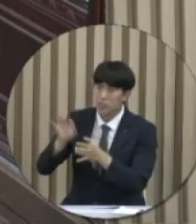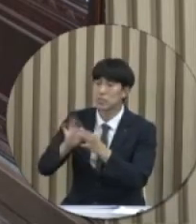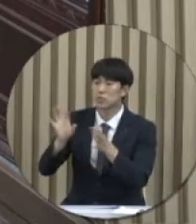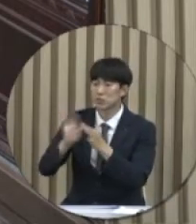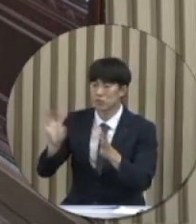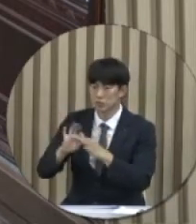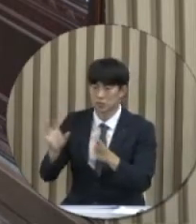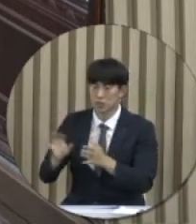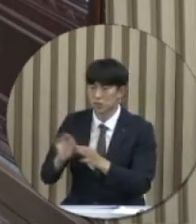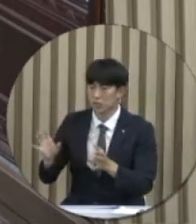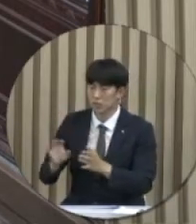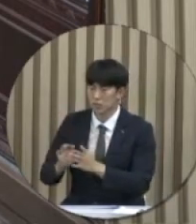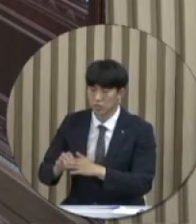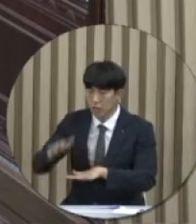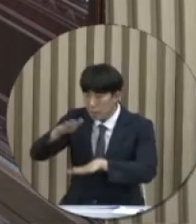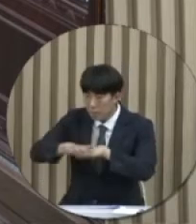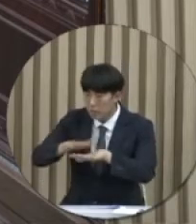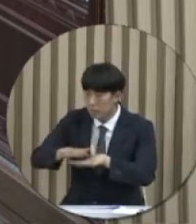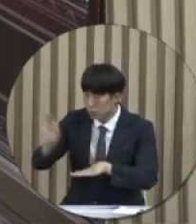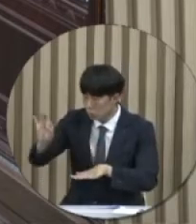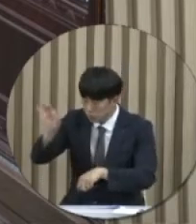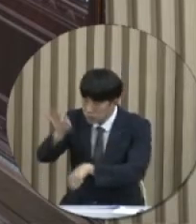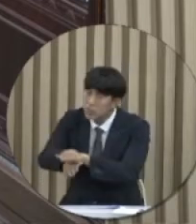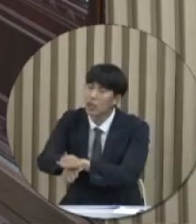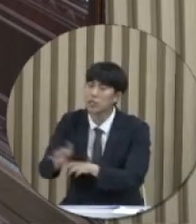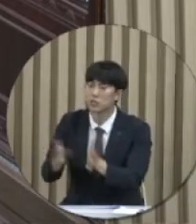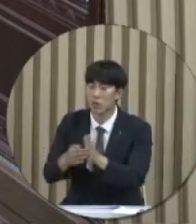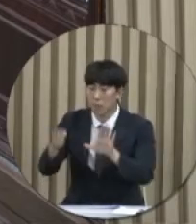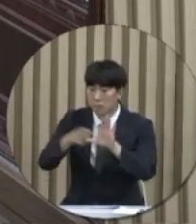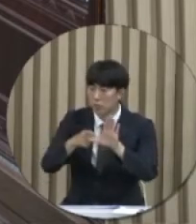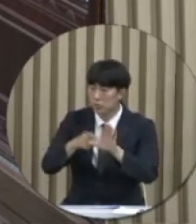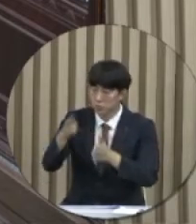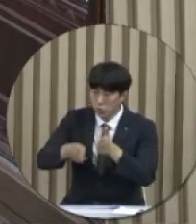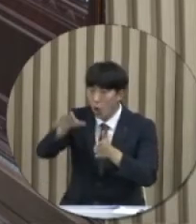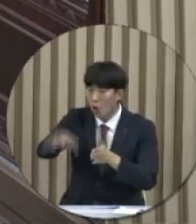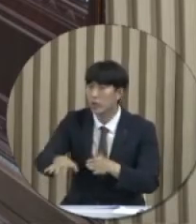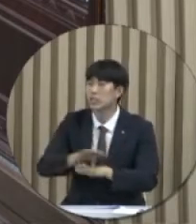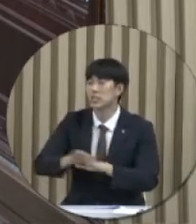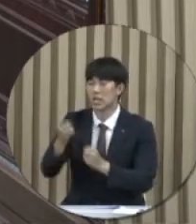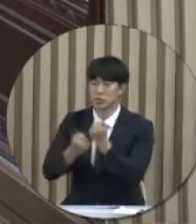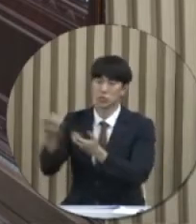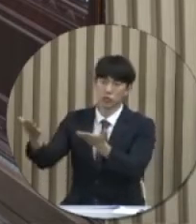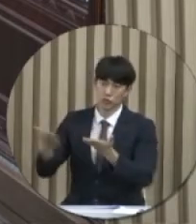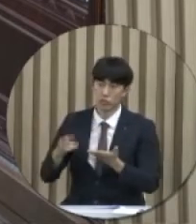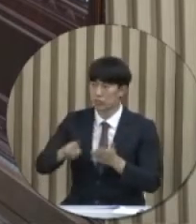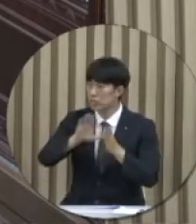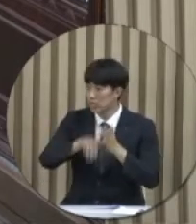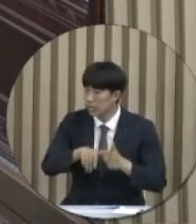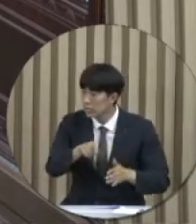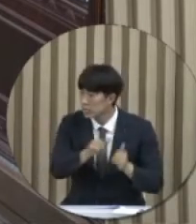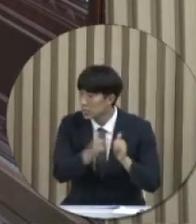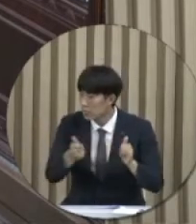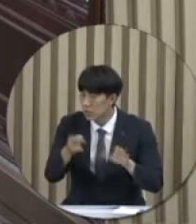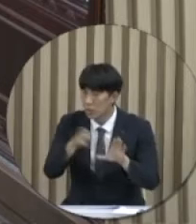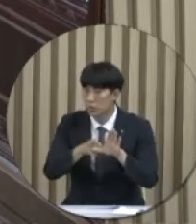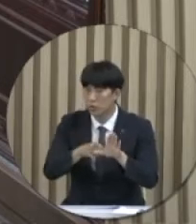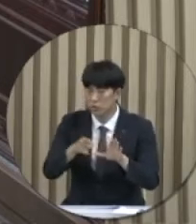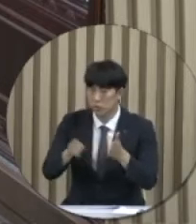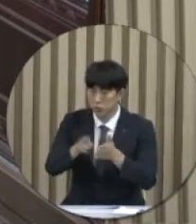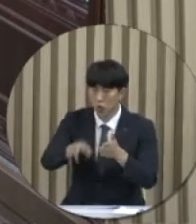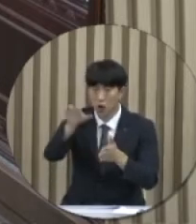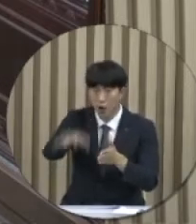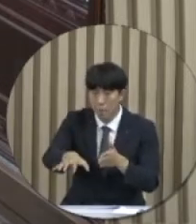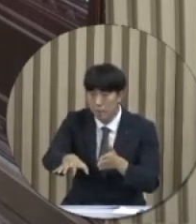농지의 값을 주고 샀을 겁니다. 아까 병점역을 잘 설명해 주셨어요. 그때 그분들이 병점역 앞에 땅값을 주고